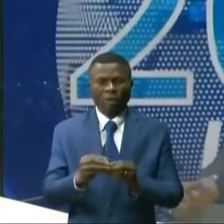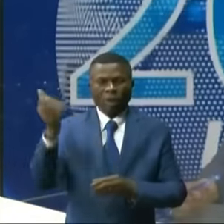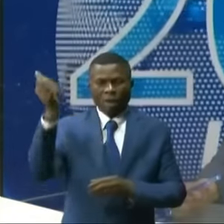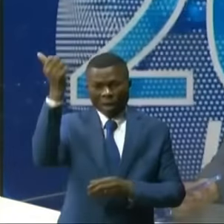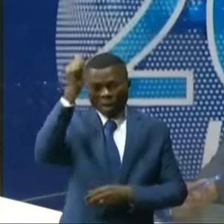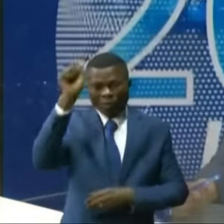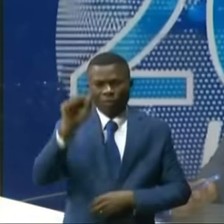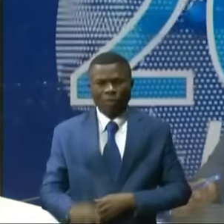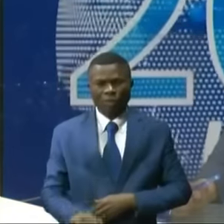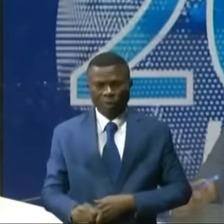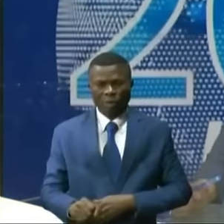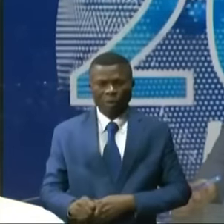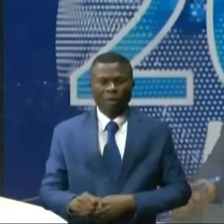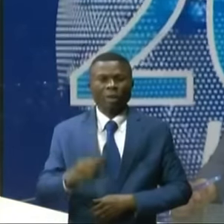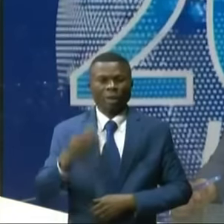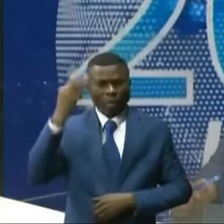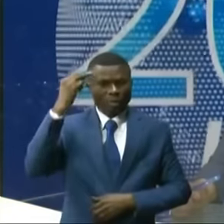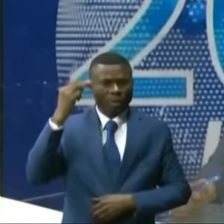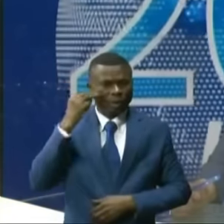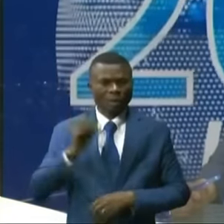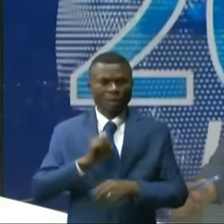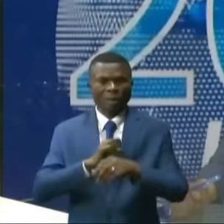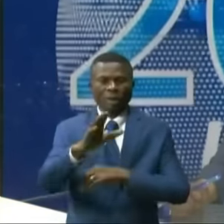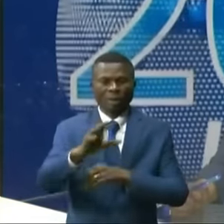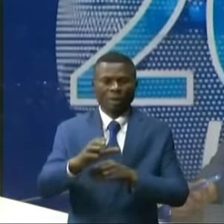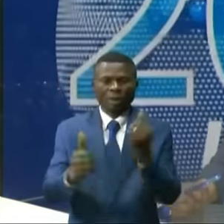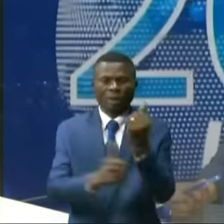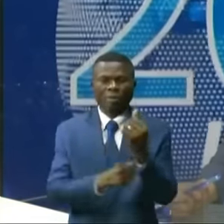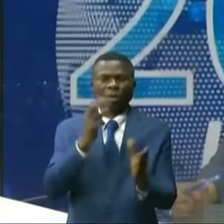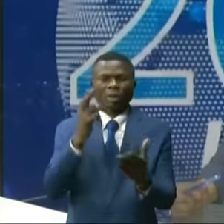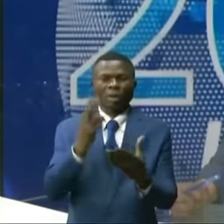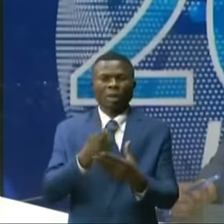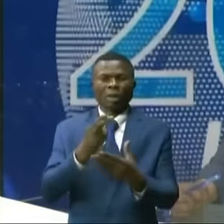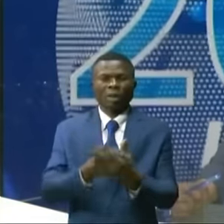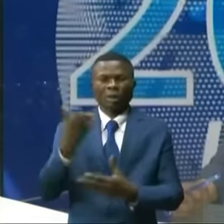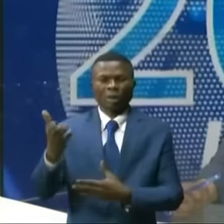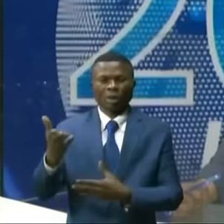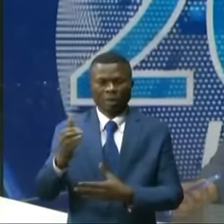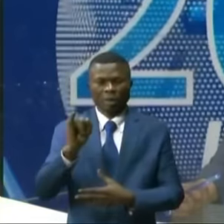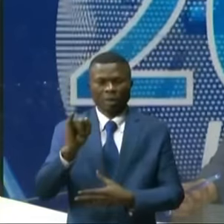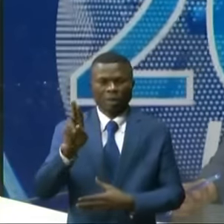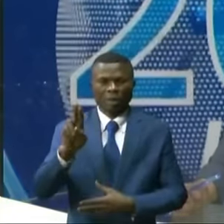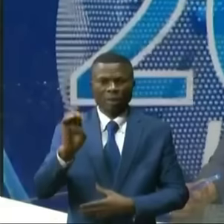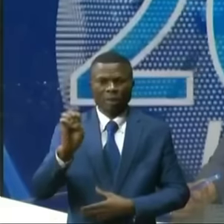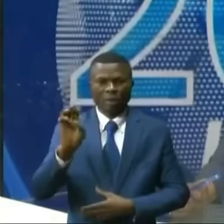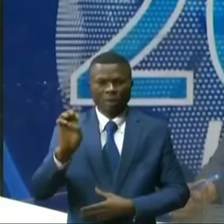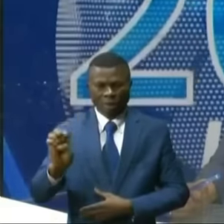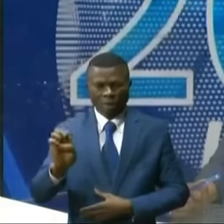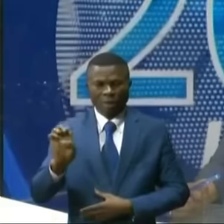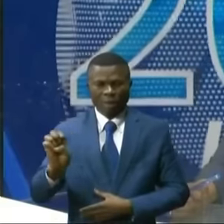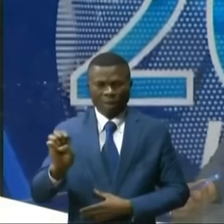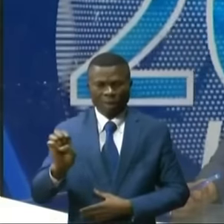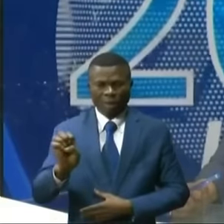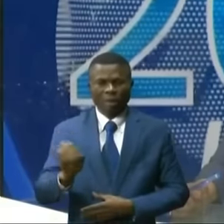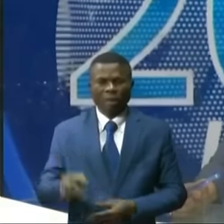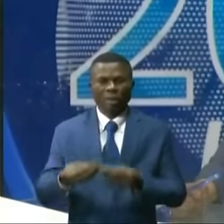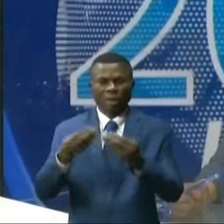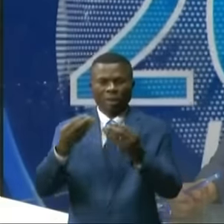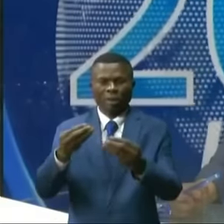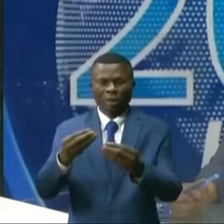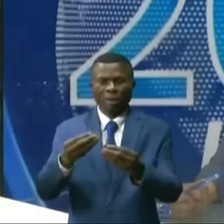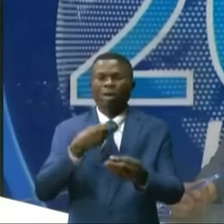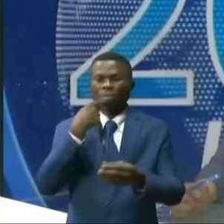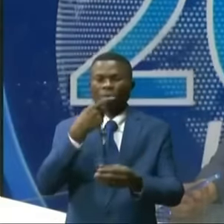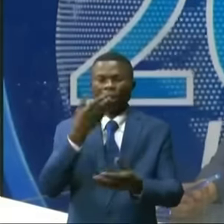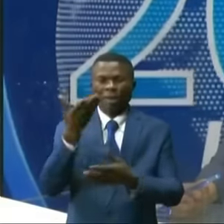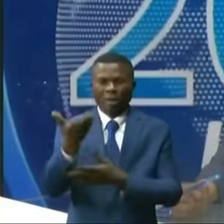Sud iren etessambo ministre délégué aux personnes vivants avec handicap de la République démocratique du Congo app poré la voix